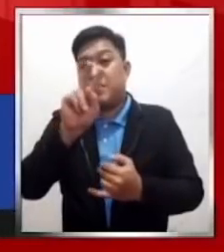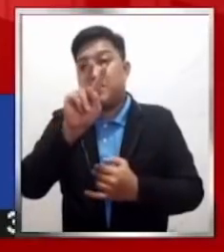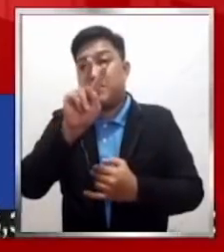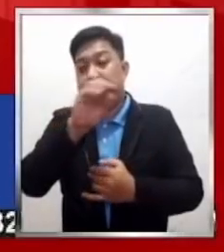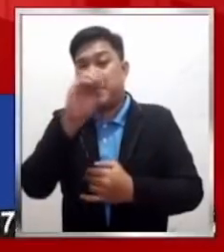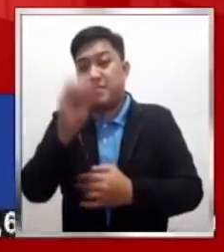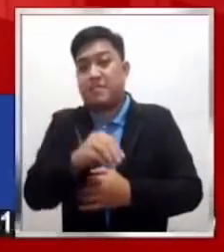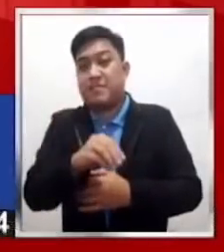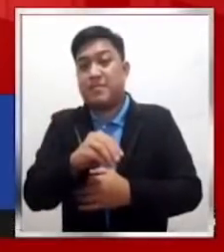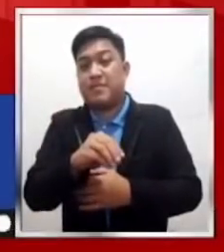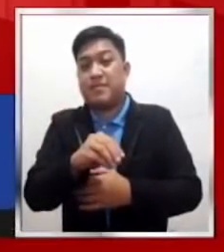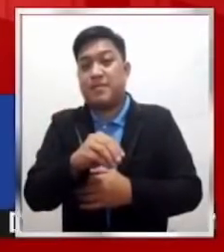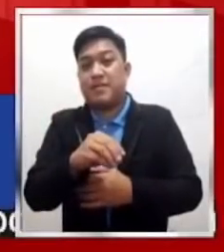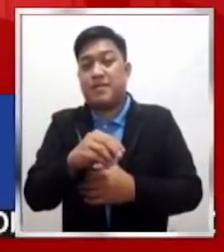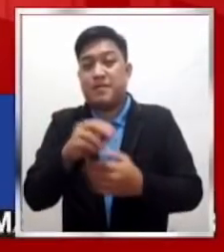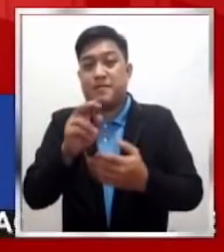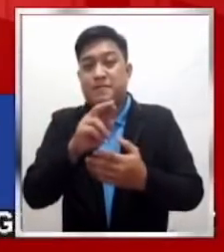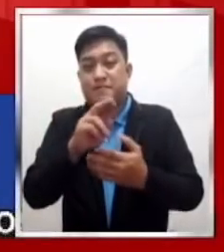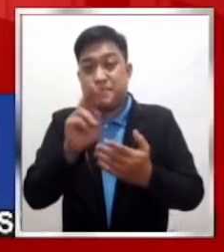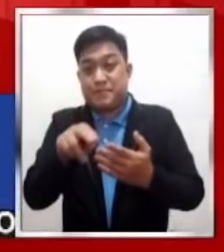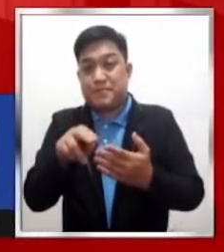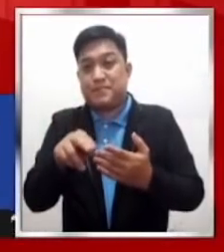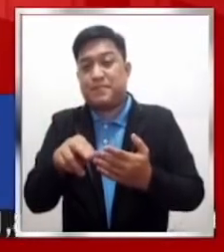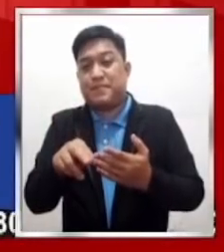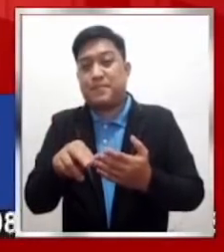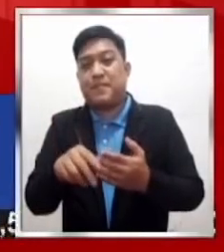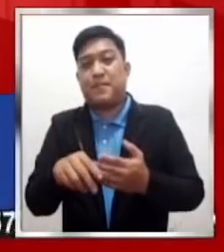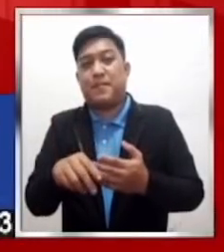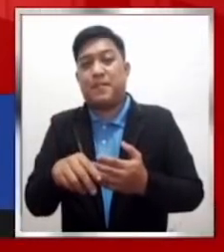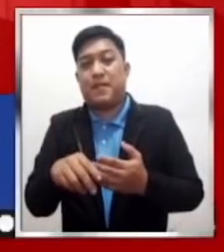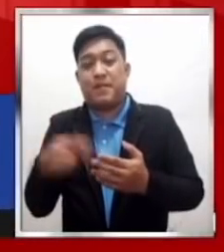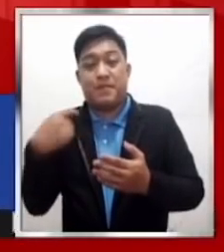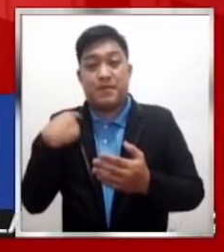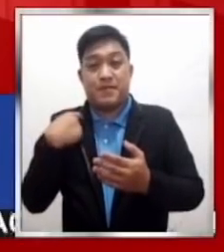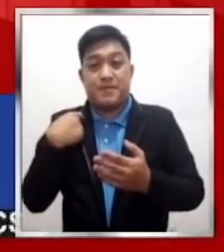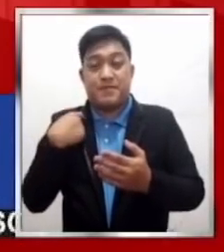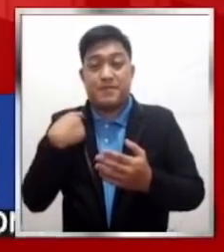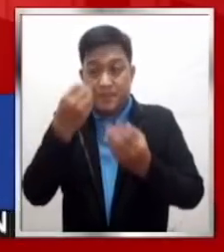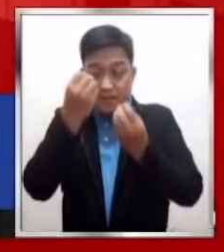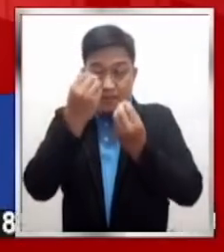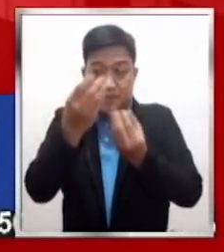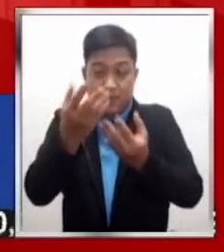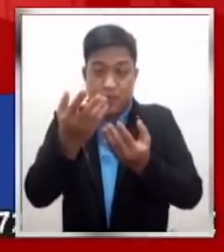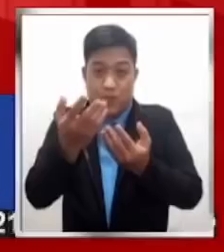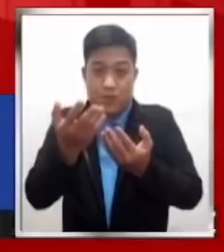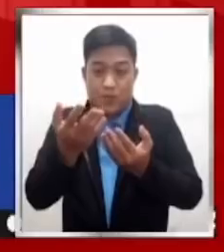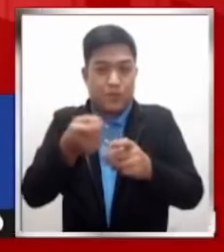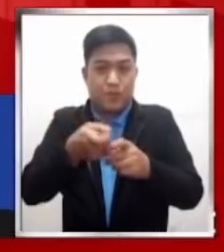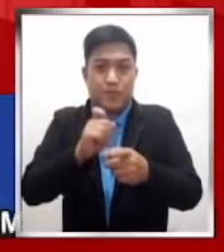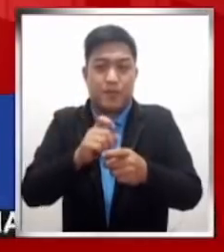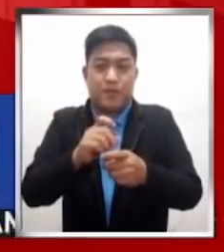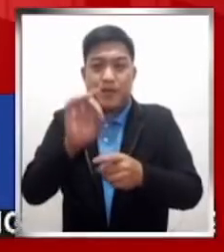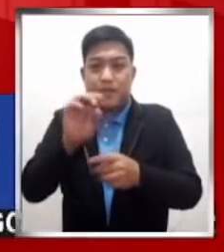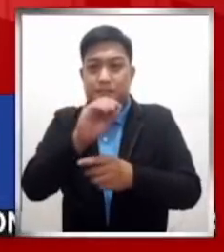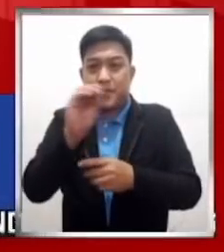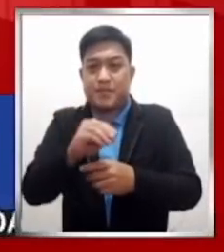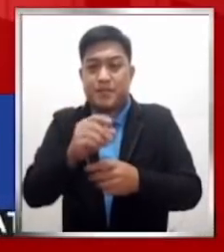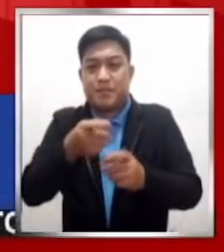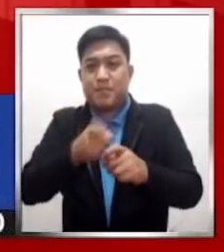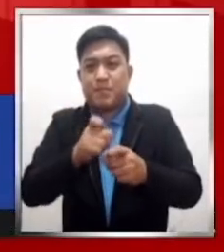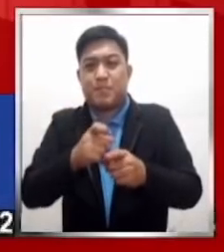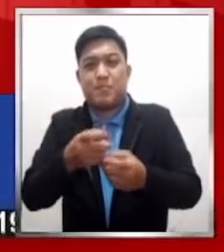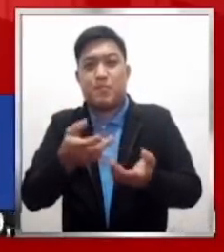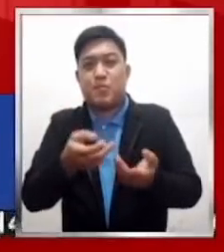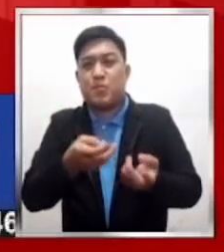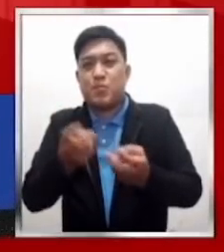ng PPCRV. Mm-hmm. Would you have the information kung saan manggagaling yung remaining 8% or so para makumpleto